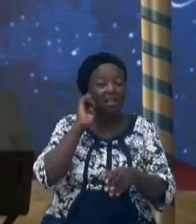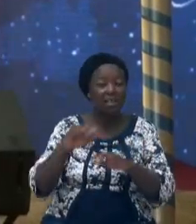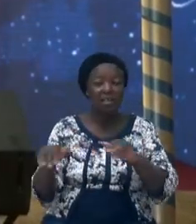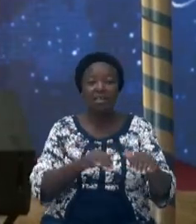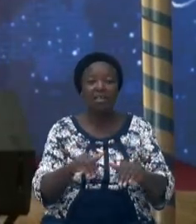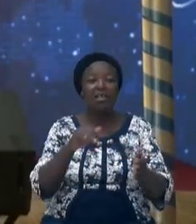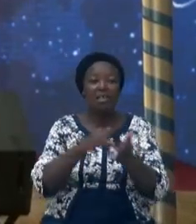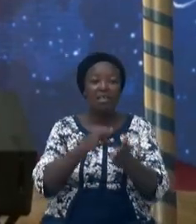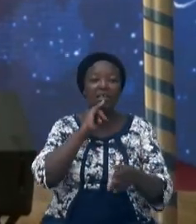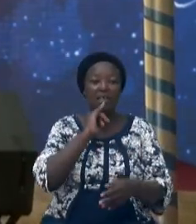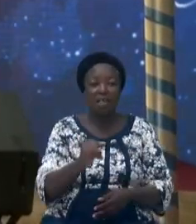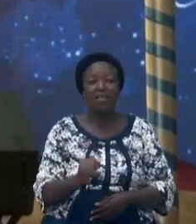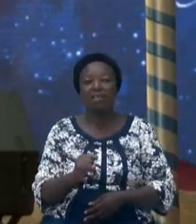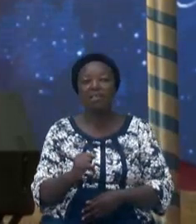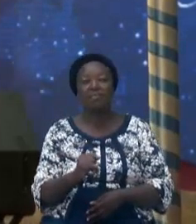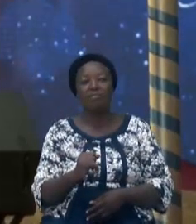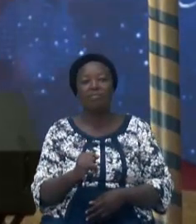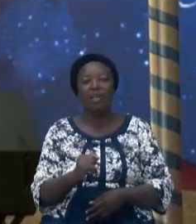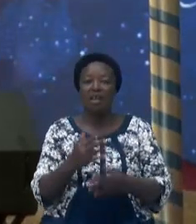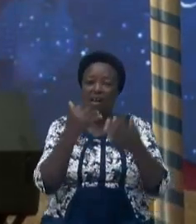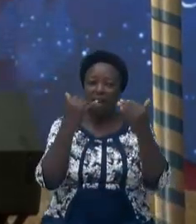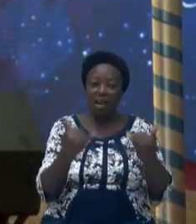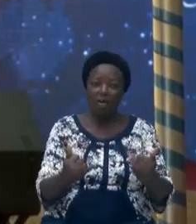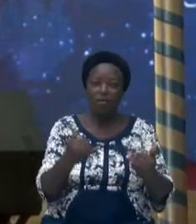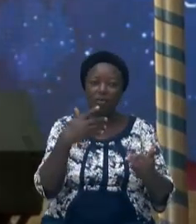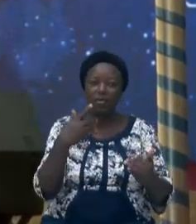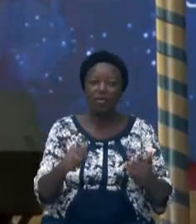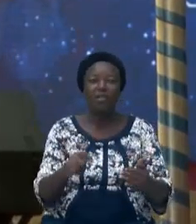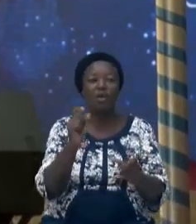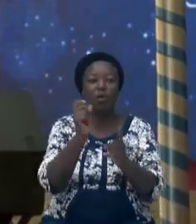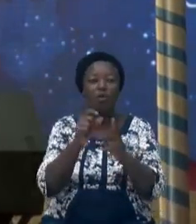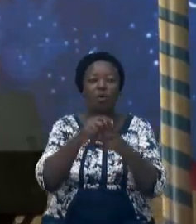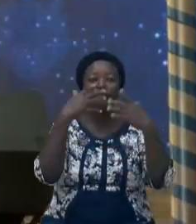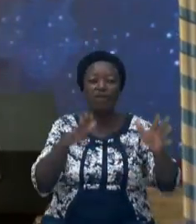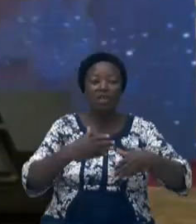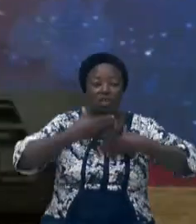est toujours disponible aujourd'hui tout ce qu'il a fait c'est